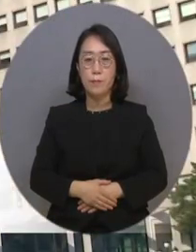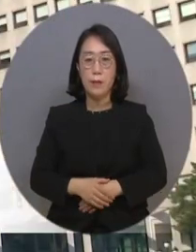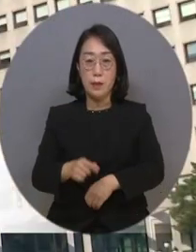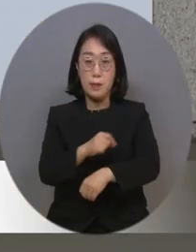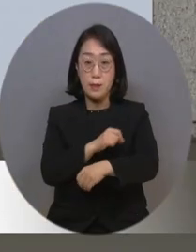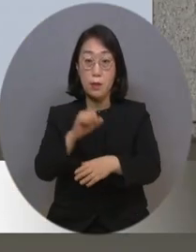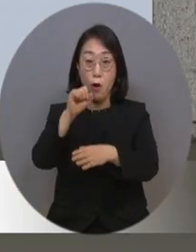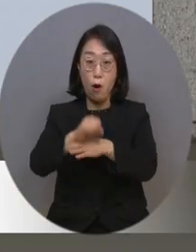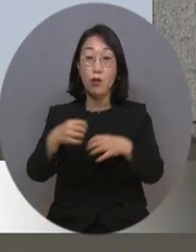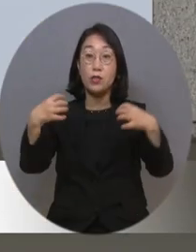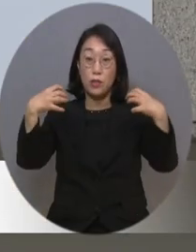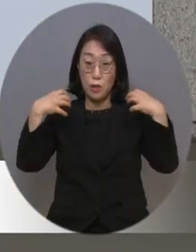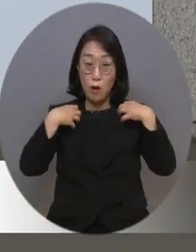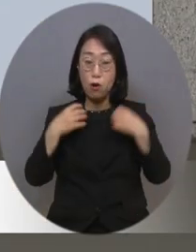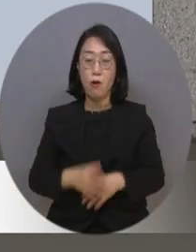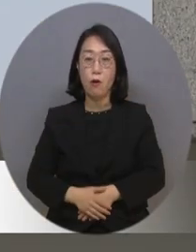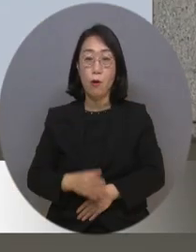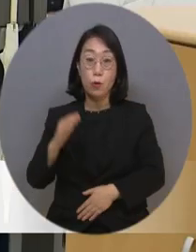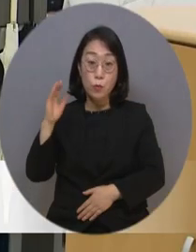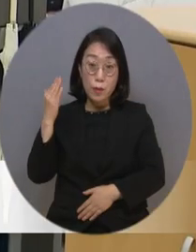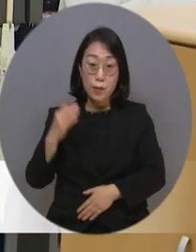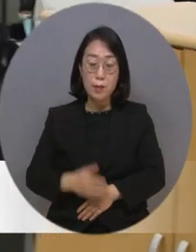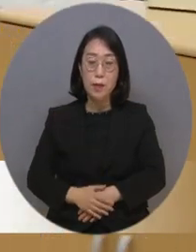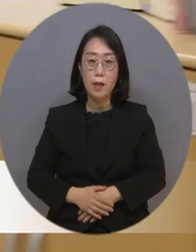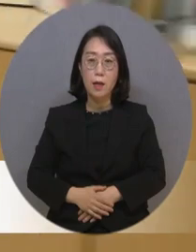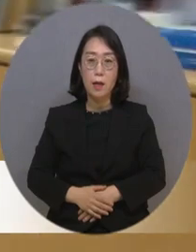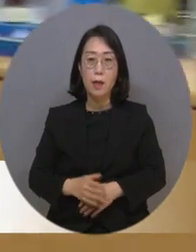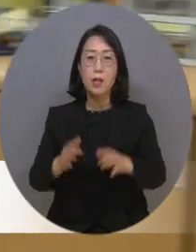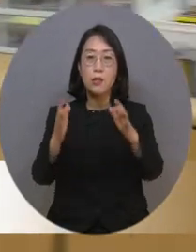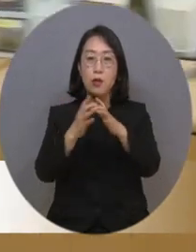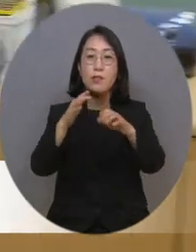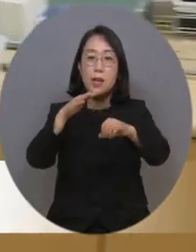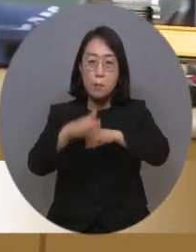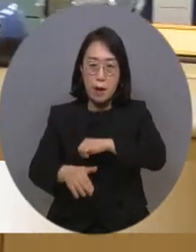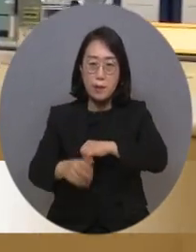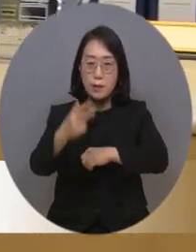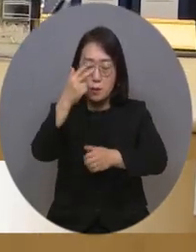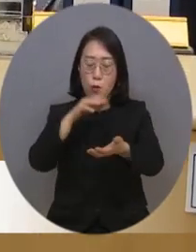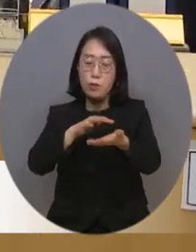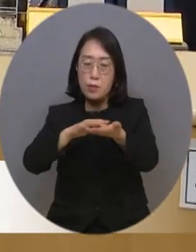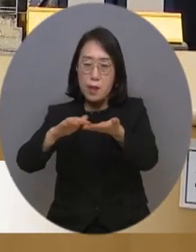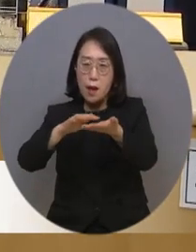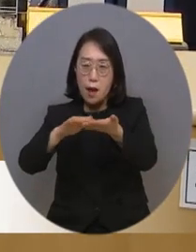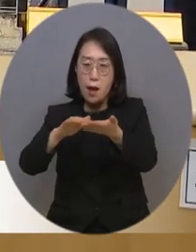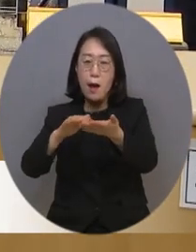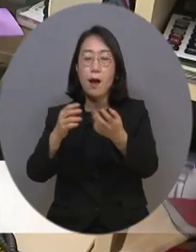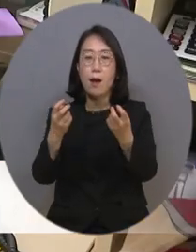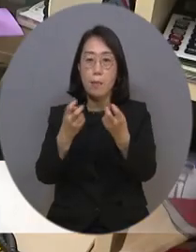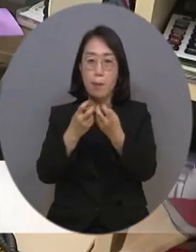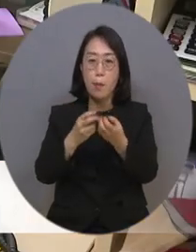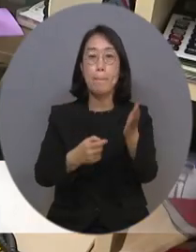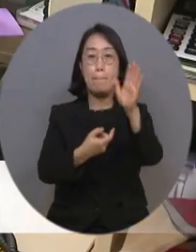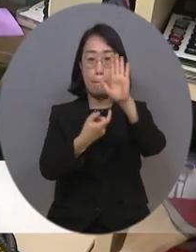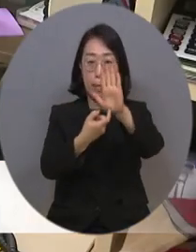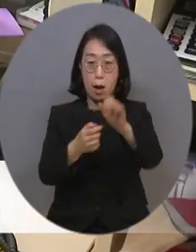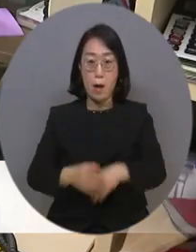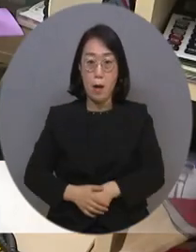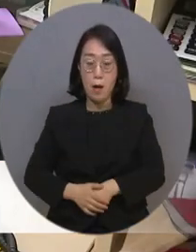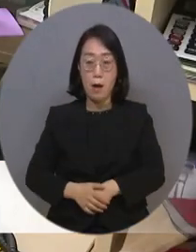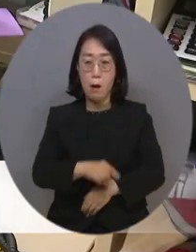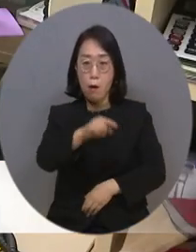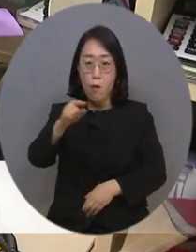특허청이 지난 7일부터 전자 점자 서비스를 시작한다고 밝혔습니다 전자 점자 서비스는 누리집에 있는